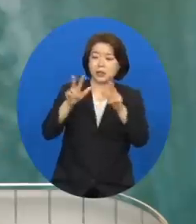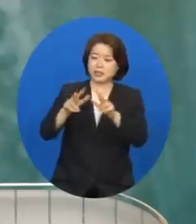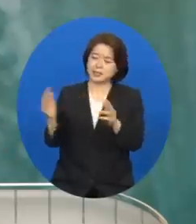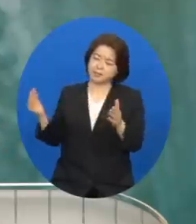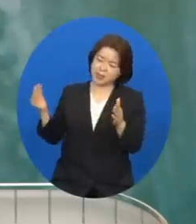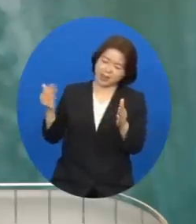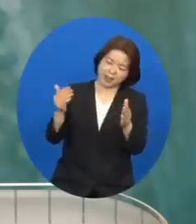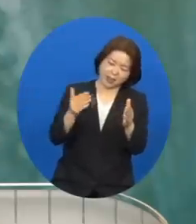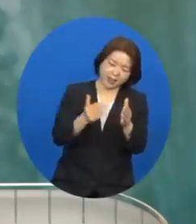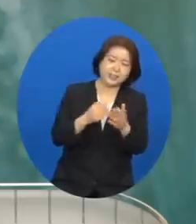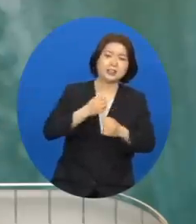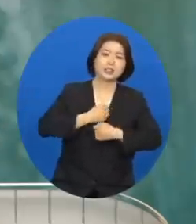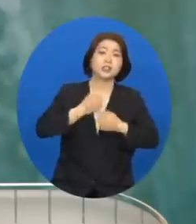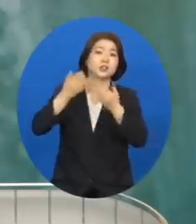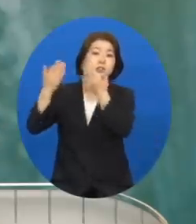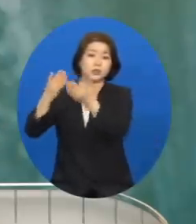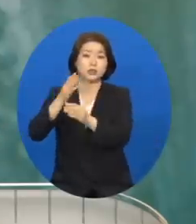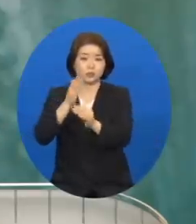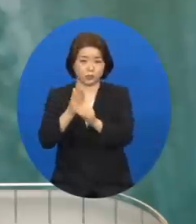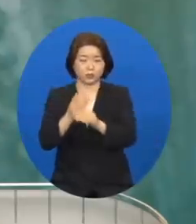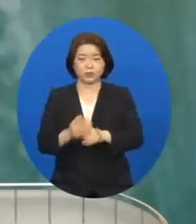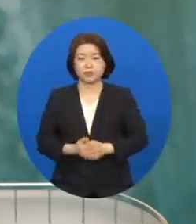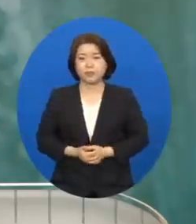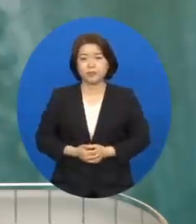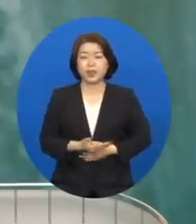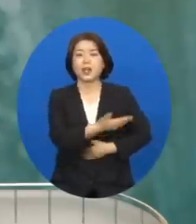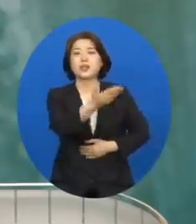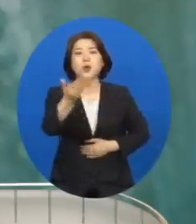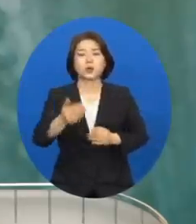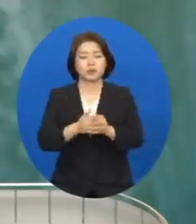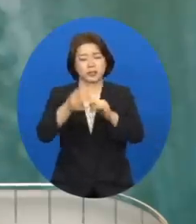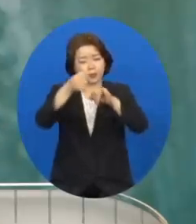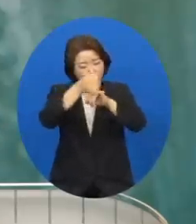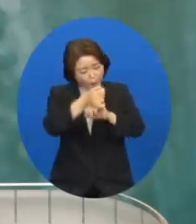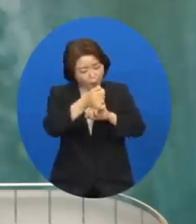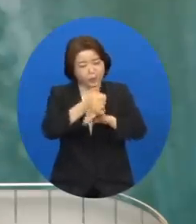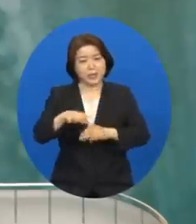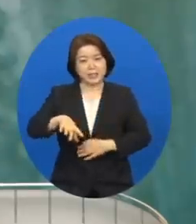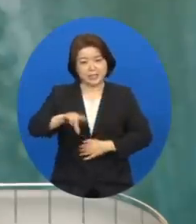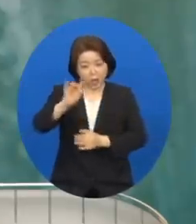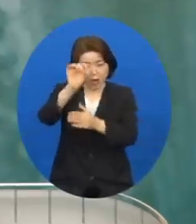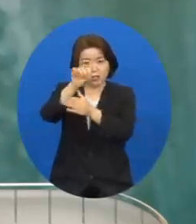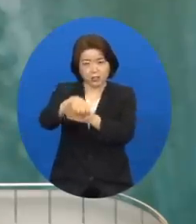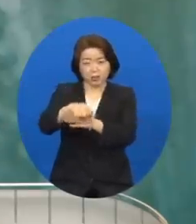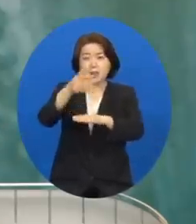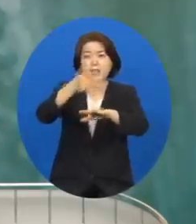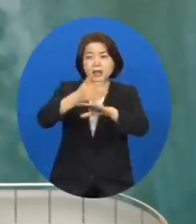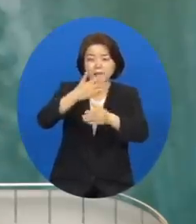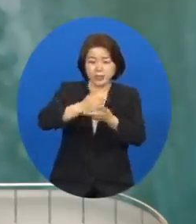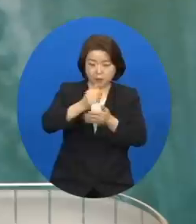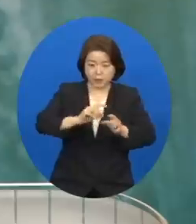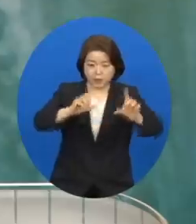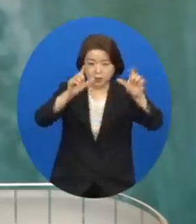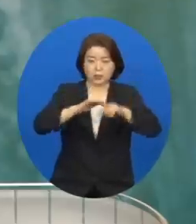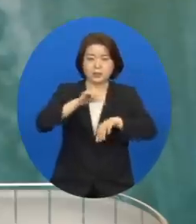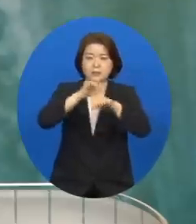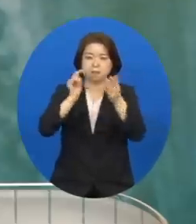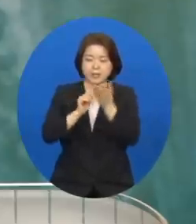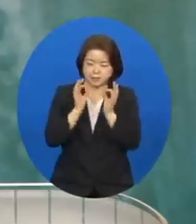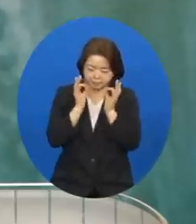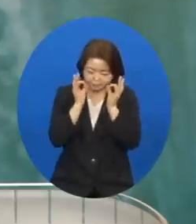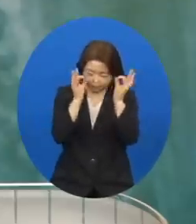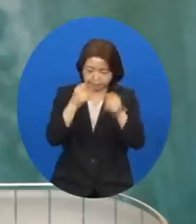있고 또 여러분들에게 반드시 이 첫 열매 감사 주일을 마음을 다하여